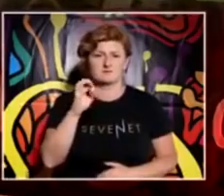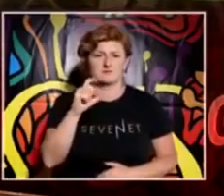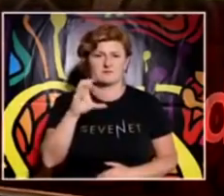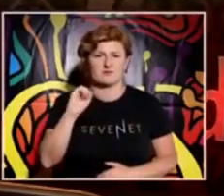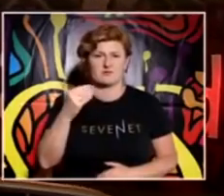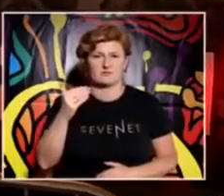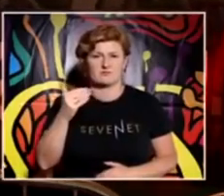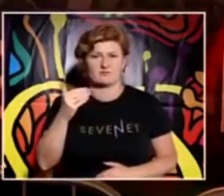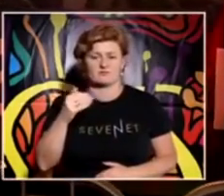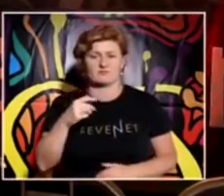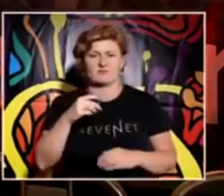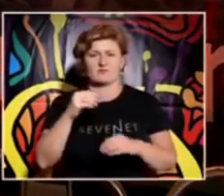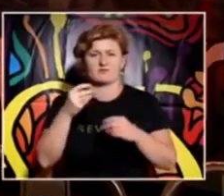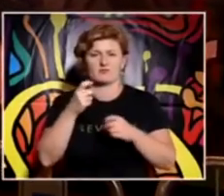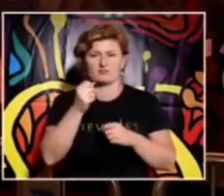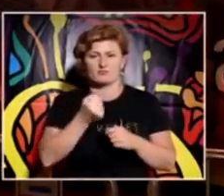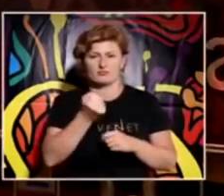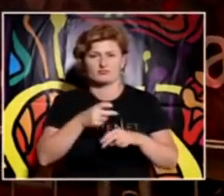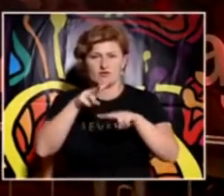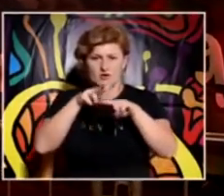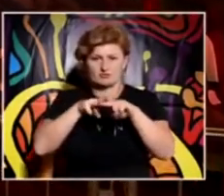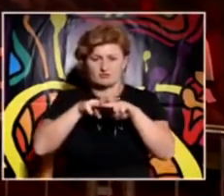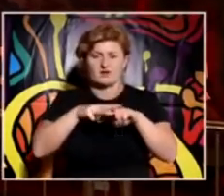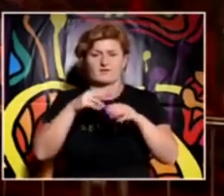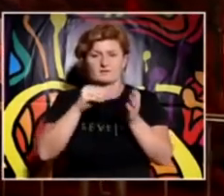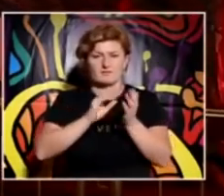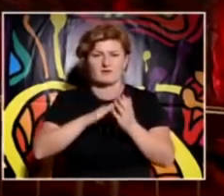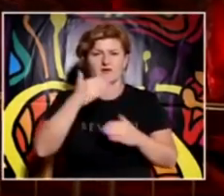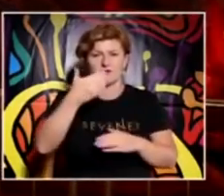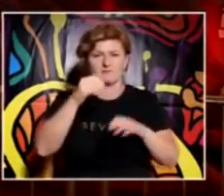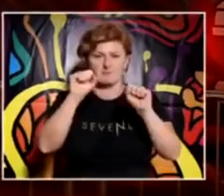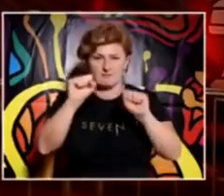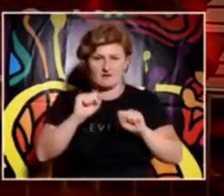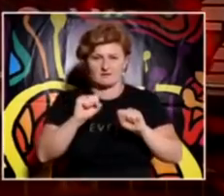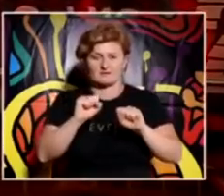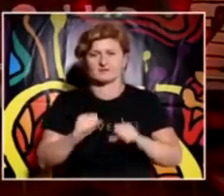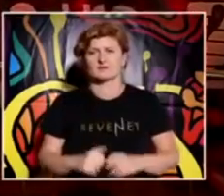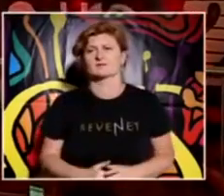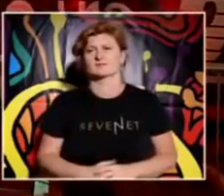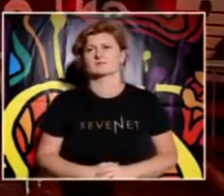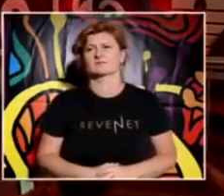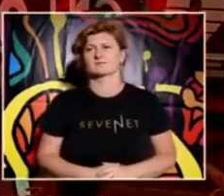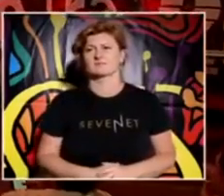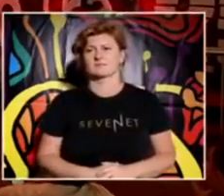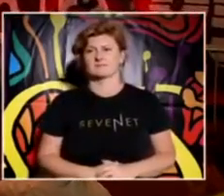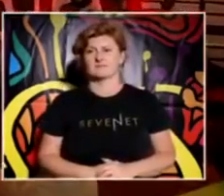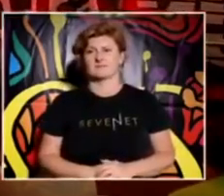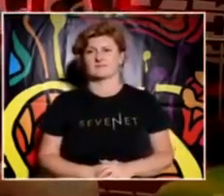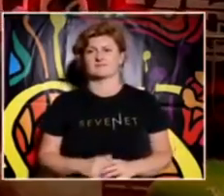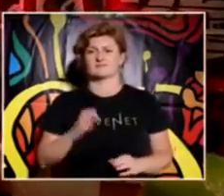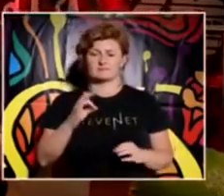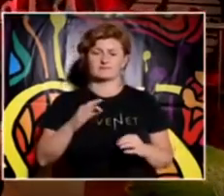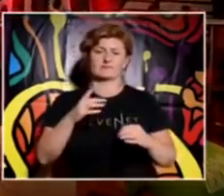prostu i wpisały mBank i będziemy mogli w ten sposób rozmawiać ze sobą dziś. Serdecznie was zapraszamy do tego, żebyście dali się w tę